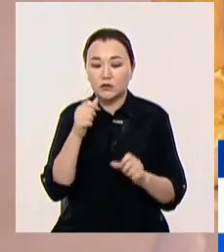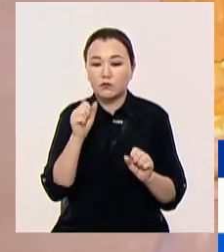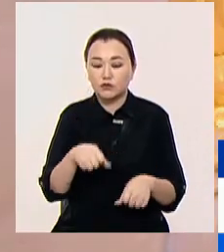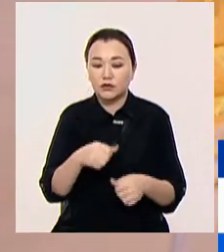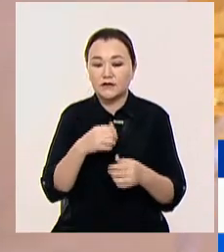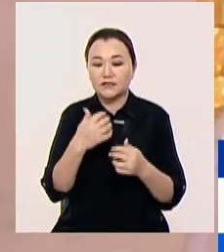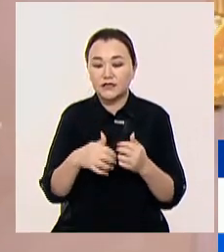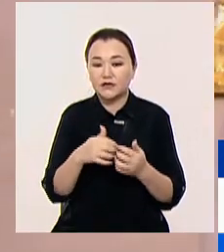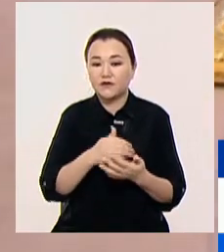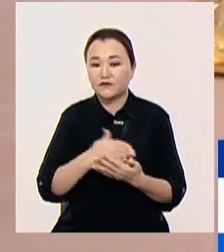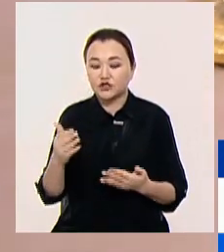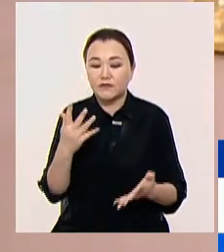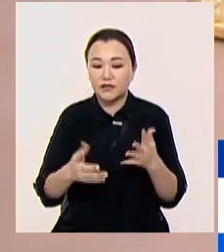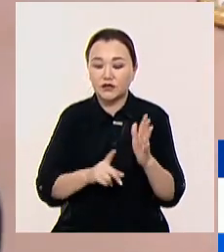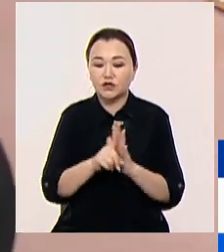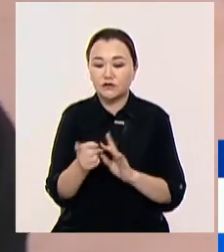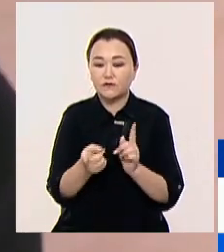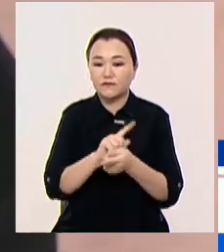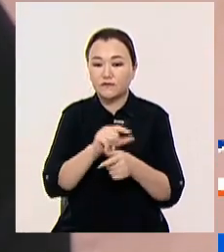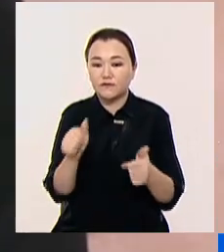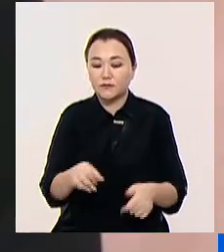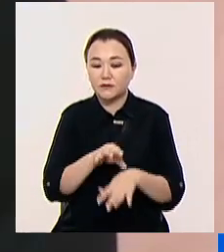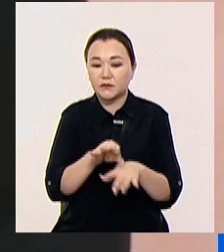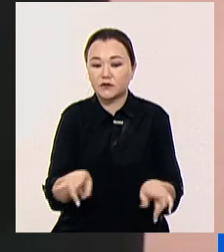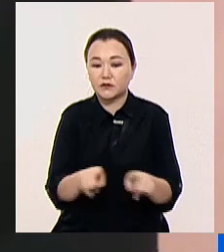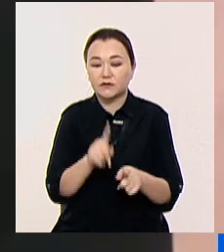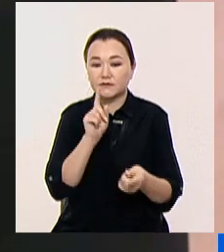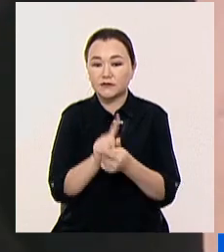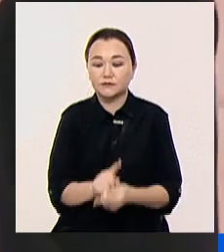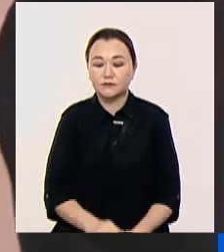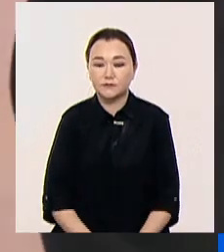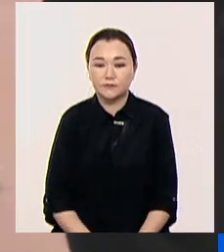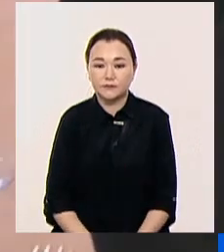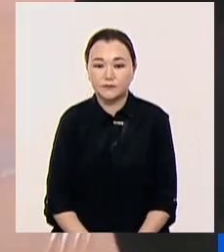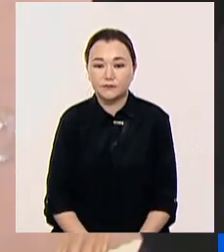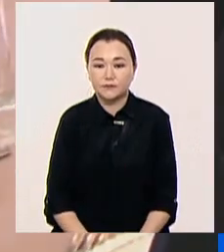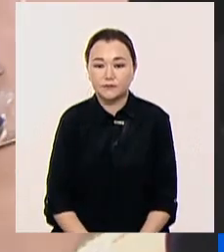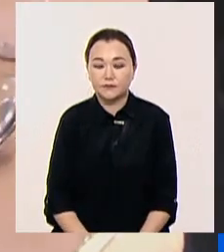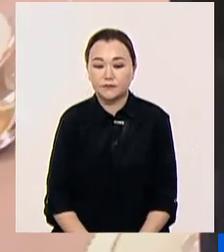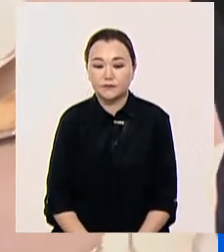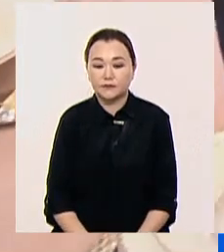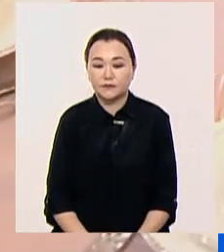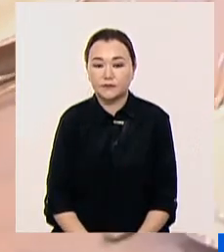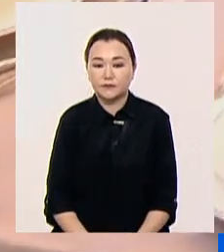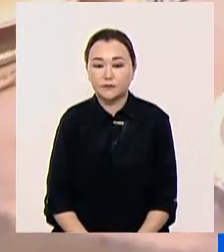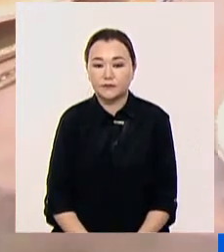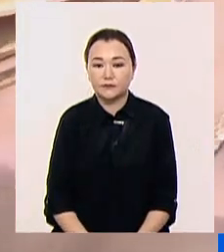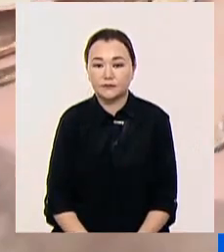доходом выше среднего либо начнет меняться формат проведения таких встреч Анастасия Новикова А завтра веков